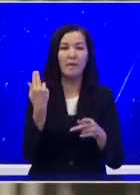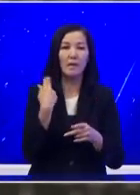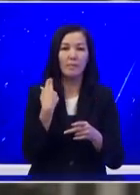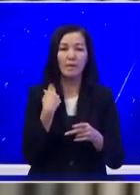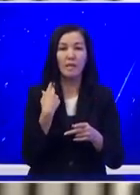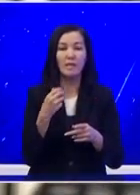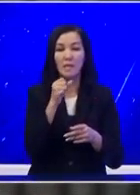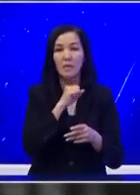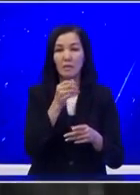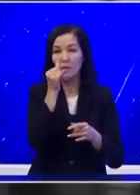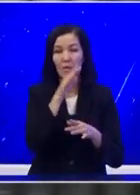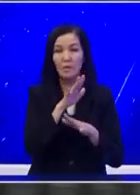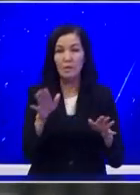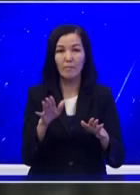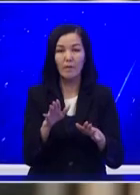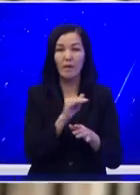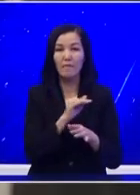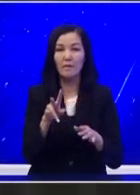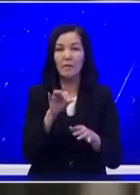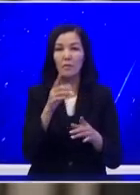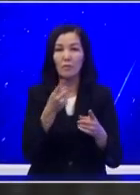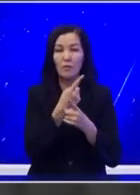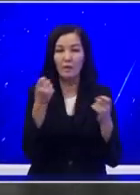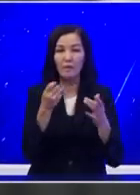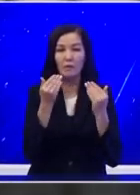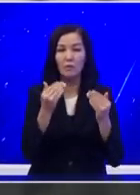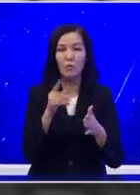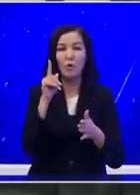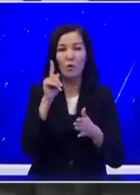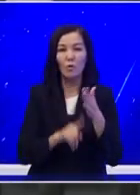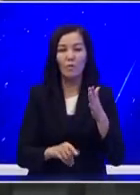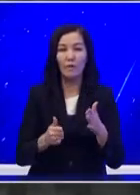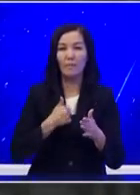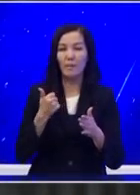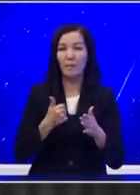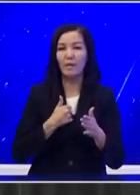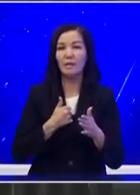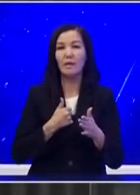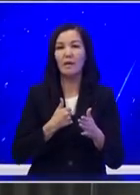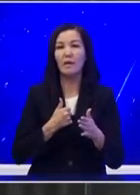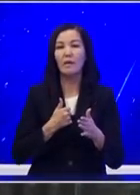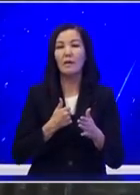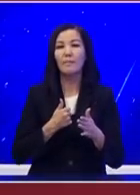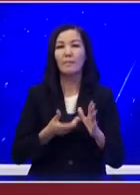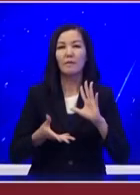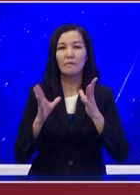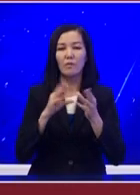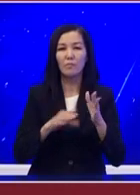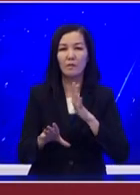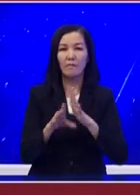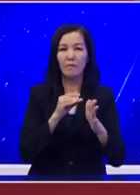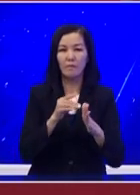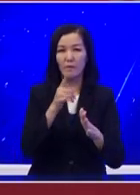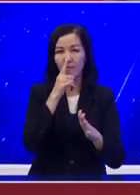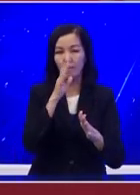не было. Официальный Лондон также отметил, что сейчас уверен и в попытках России вмешаться в ход внеочередных всеобщих выборов,